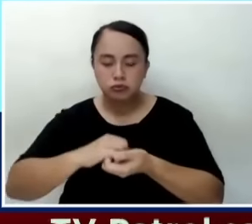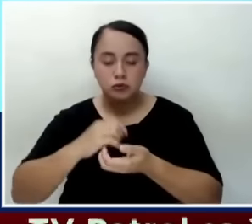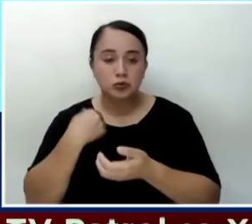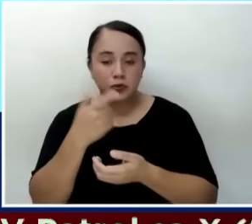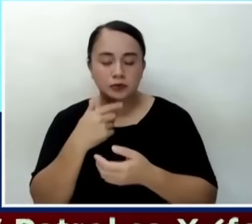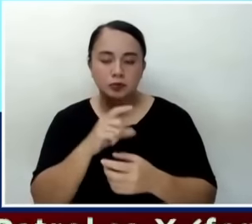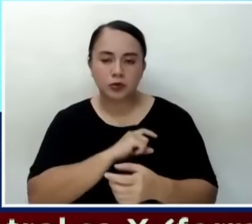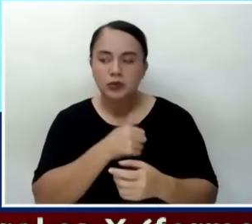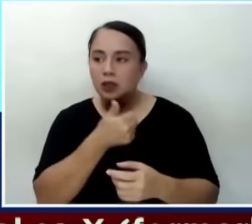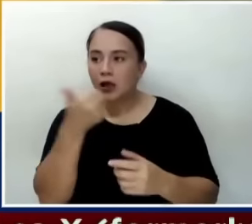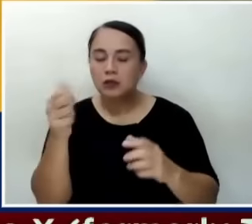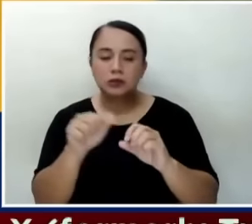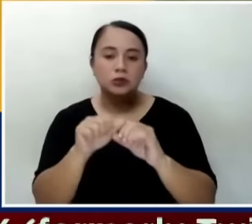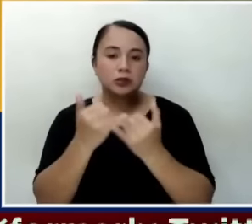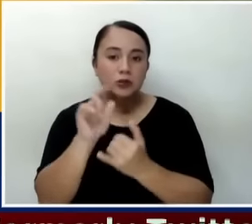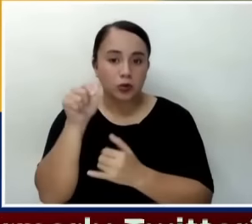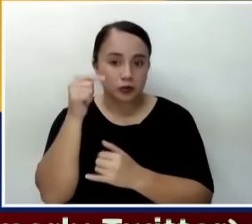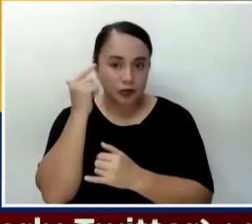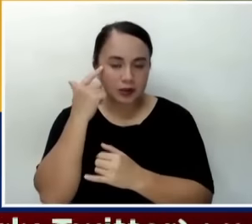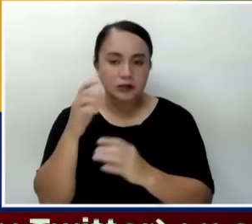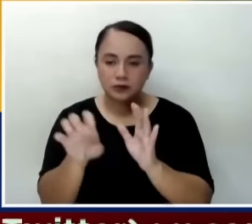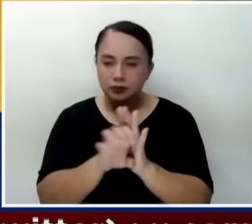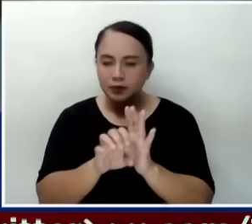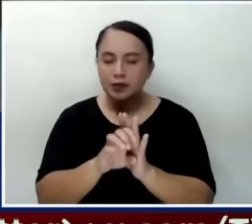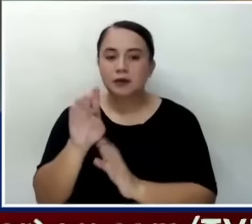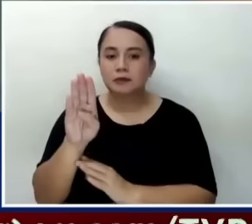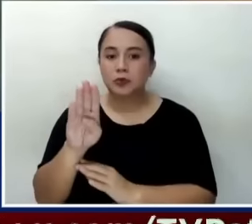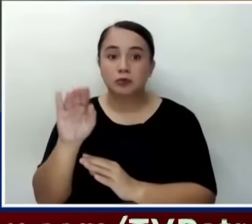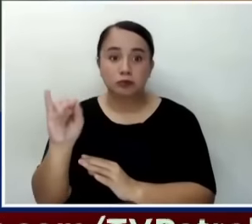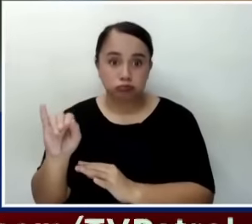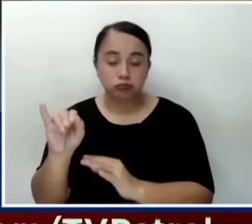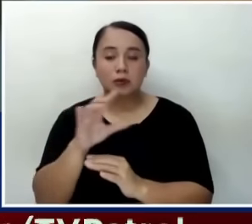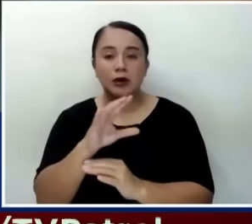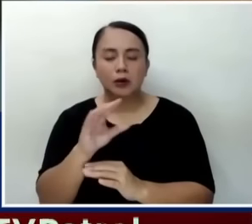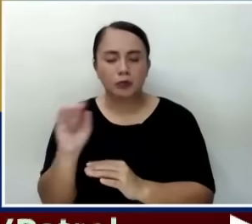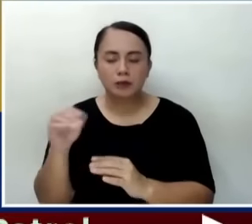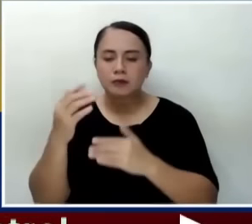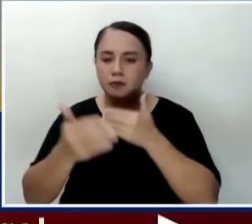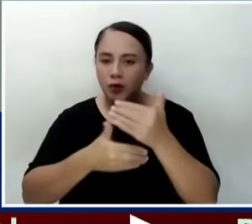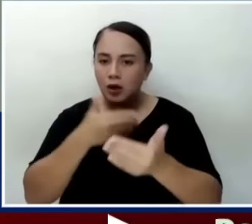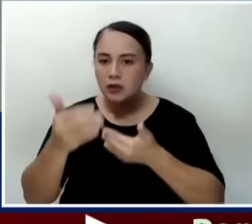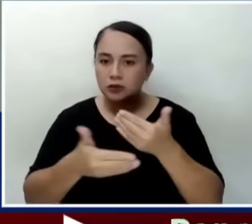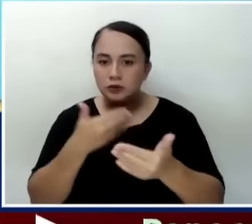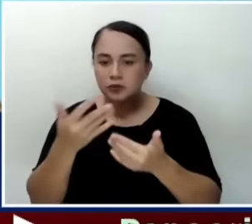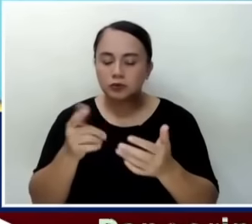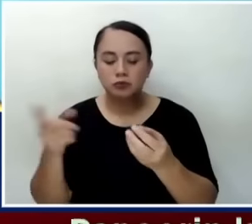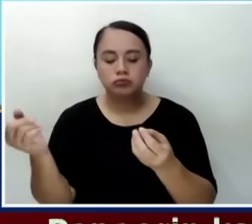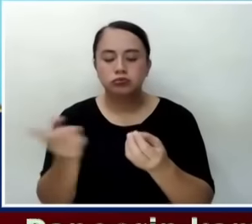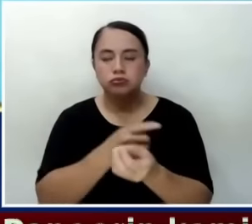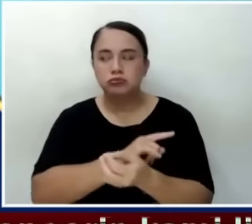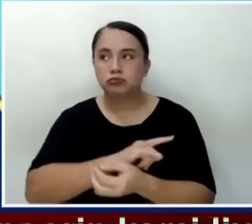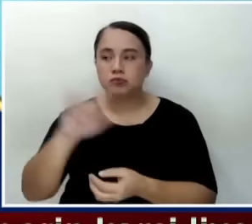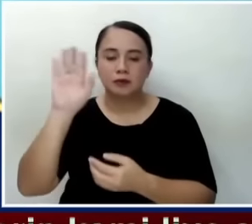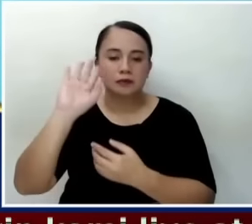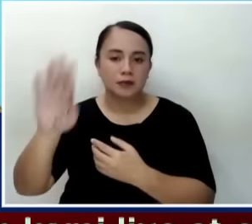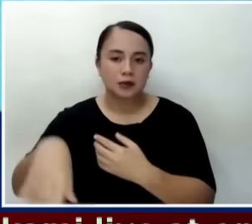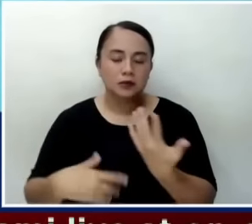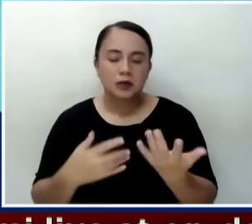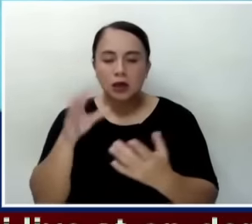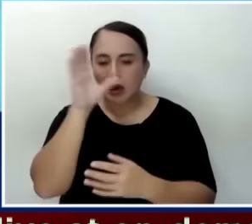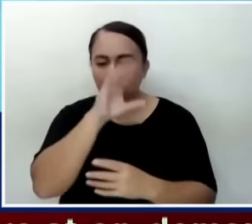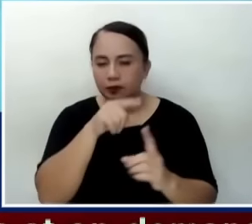pang ahensya ng gobyerno tulad ng Bureau of Immigration para maproseso ang kanilang deportation. Pinagahanap na ang isa